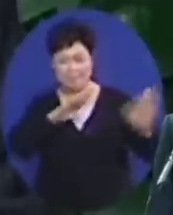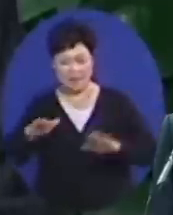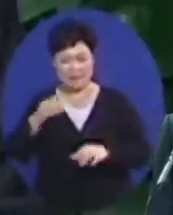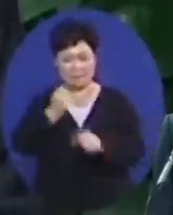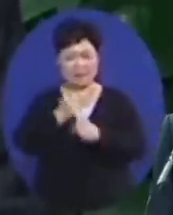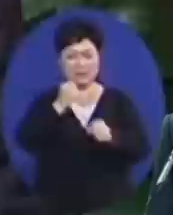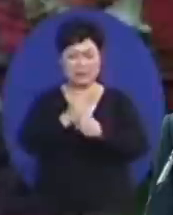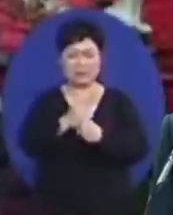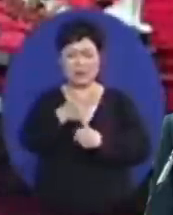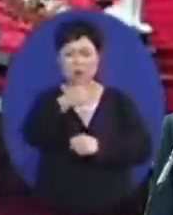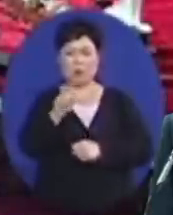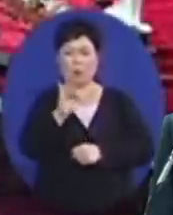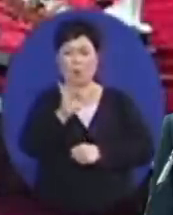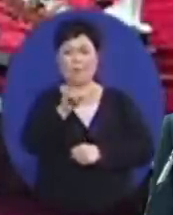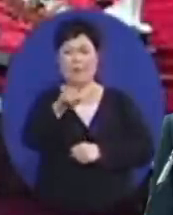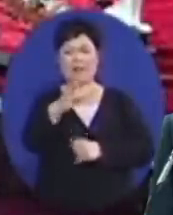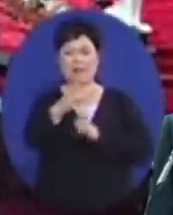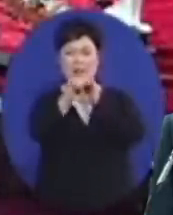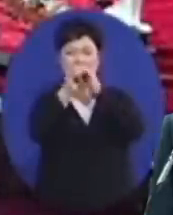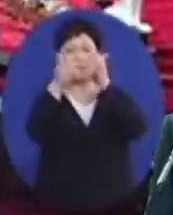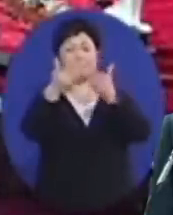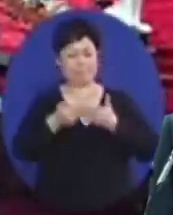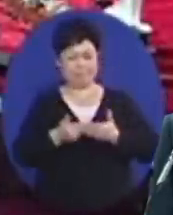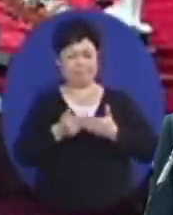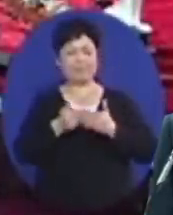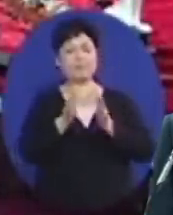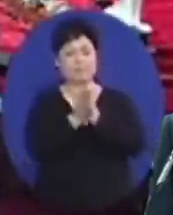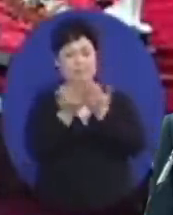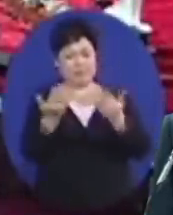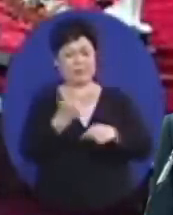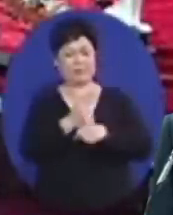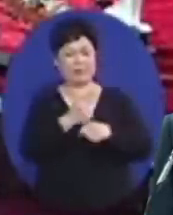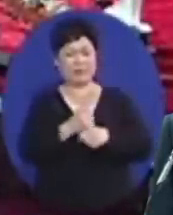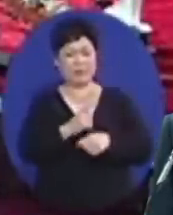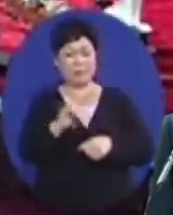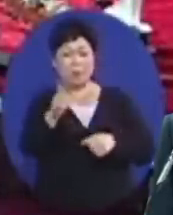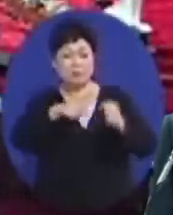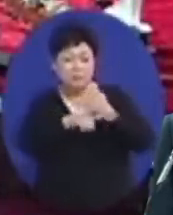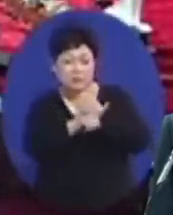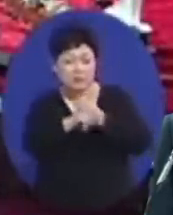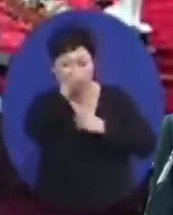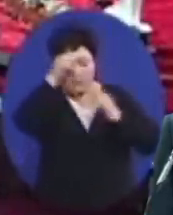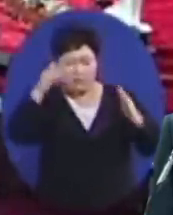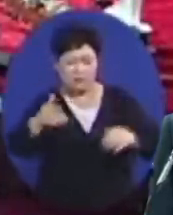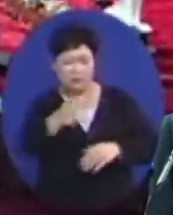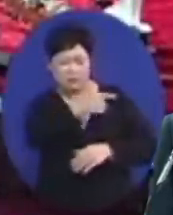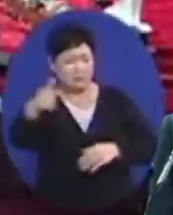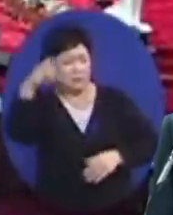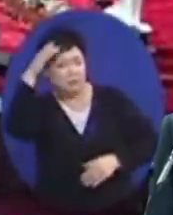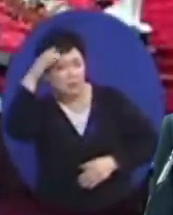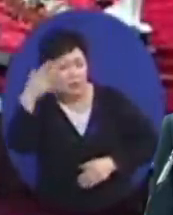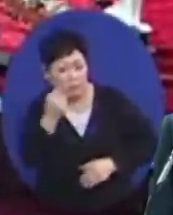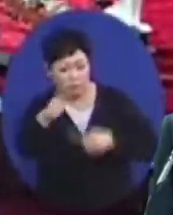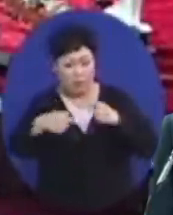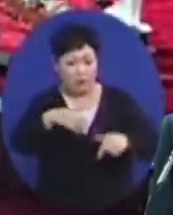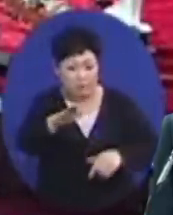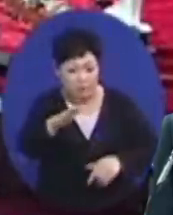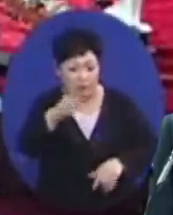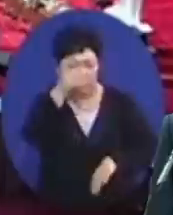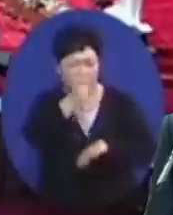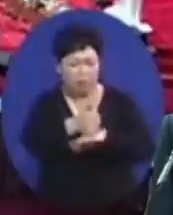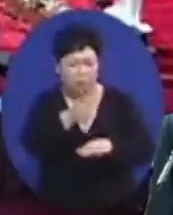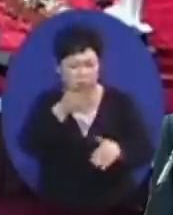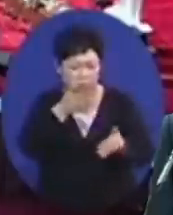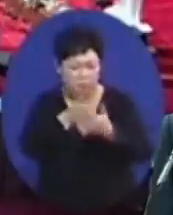것입니다. 이것은 무엇을 의미하느냐, 인생에 굉장한 것을 기대하고 나갔으나 나중에 보면